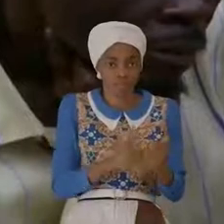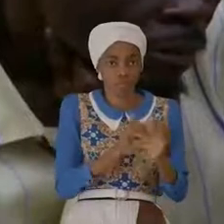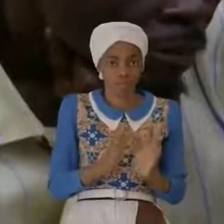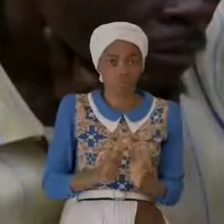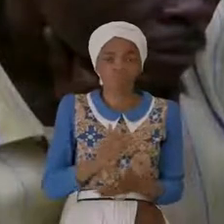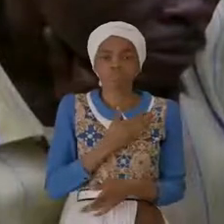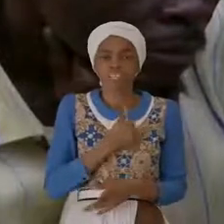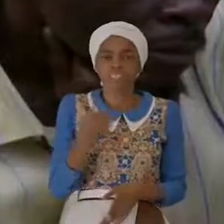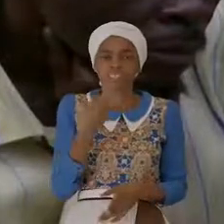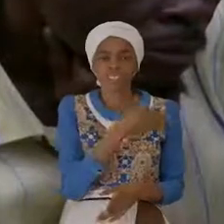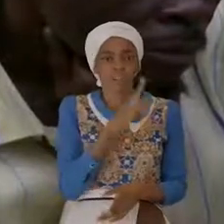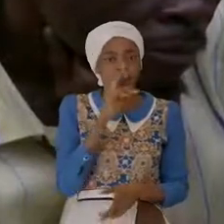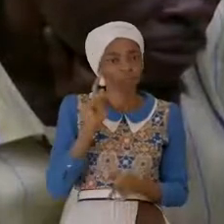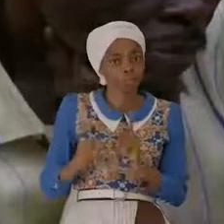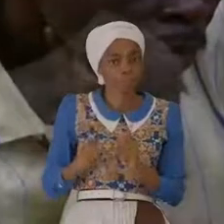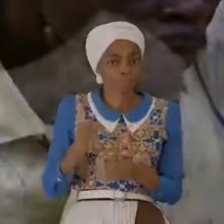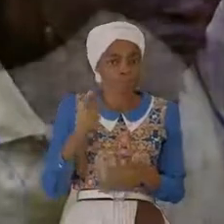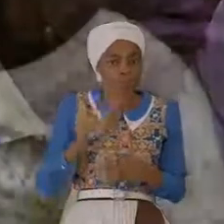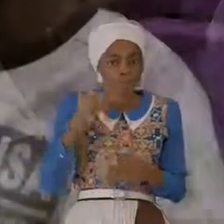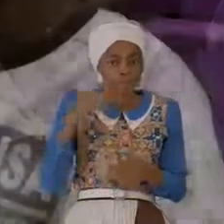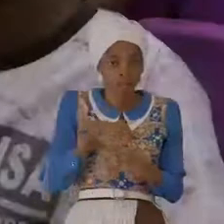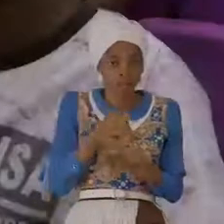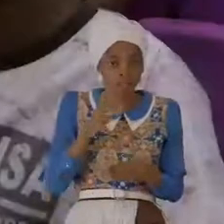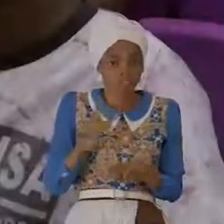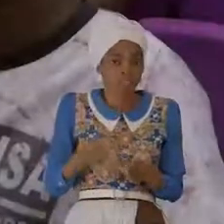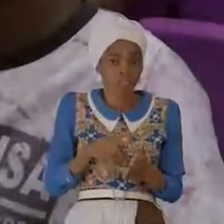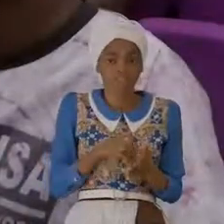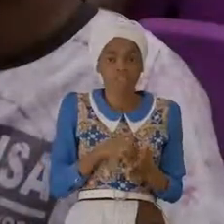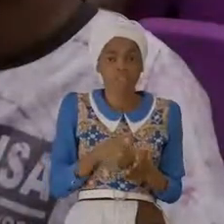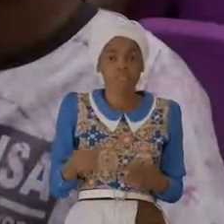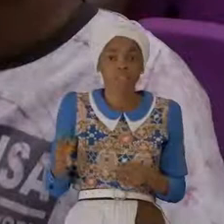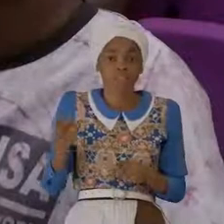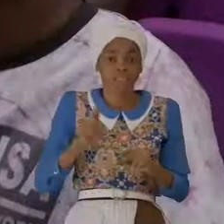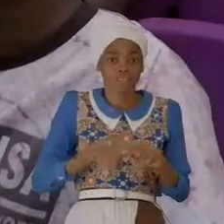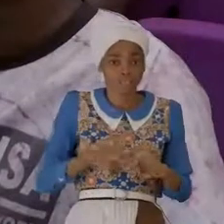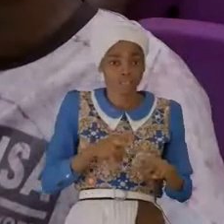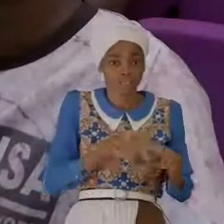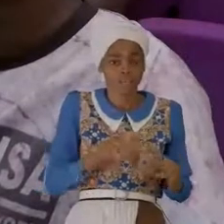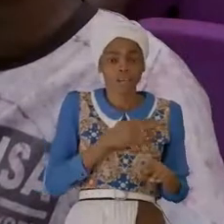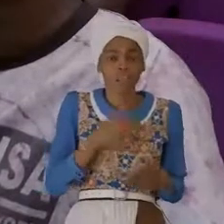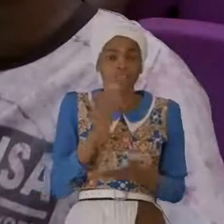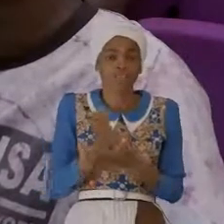en tant qu'un athlète, il y a des gens à côté de vous,